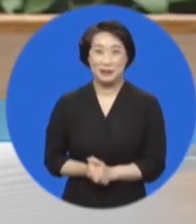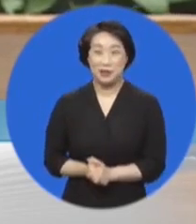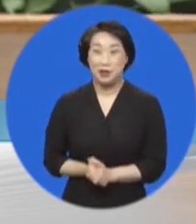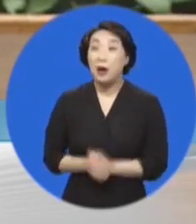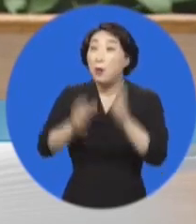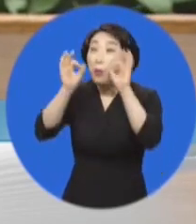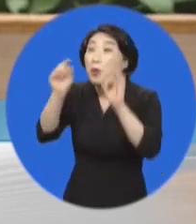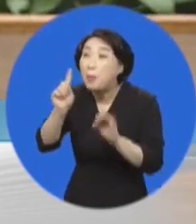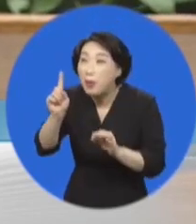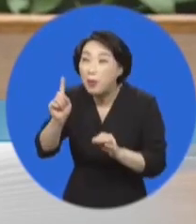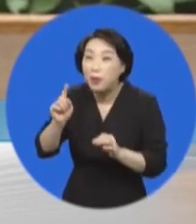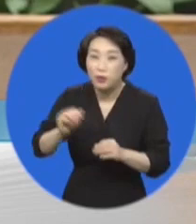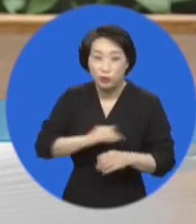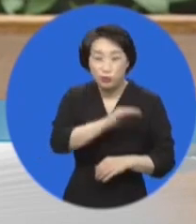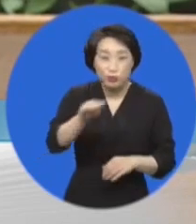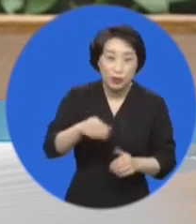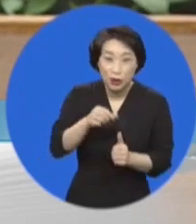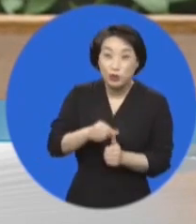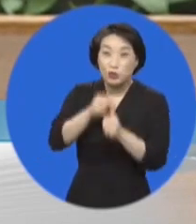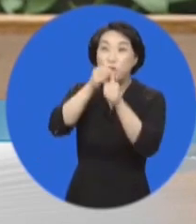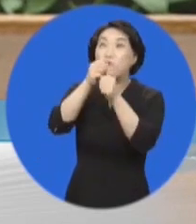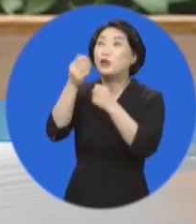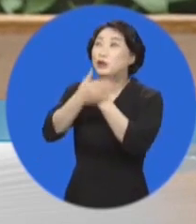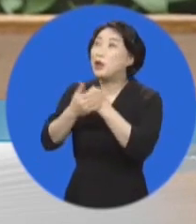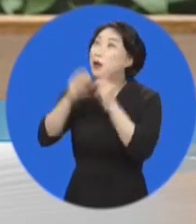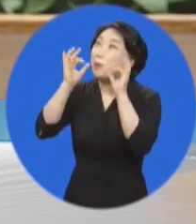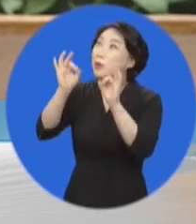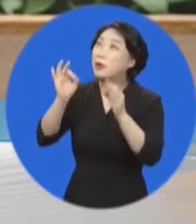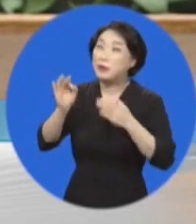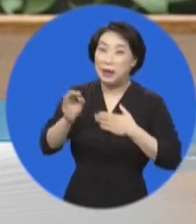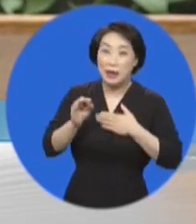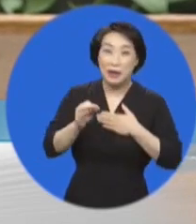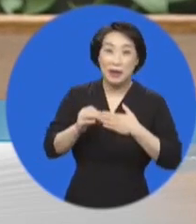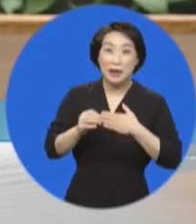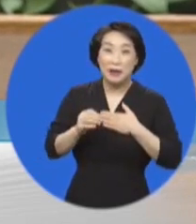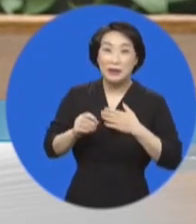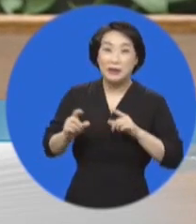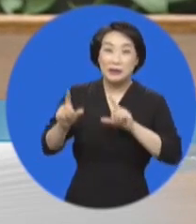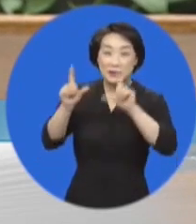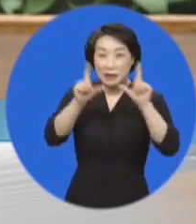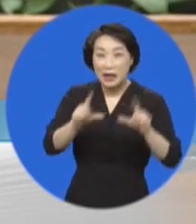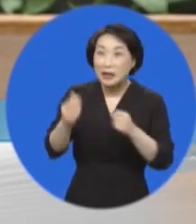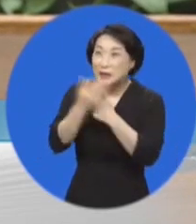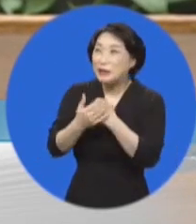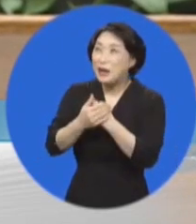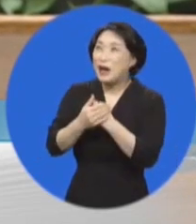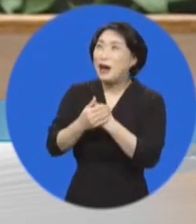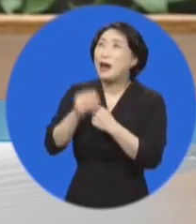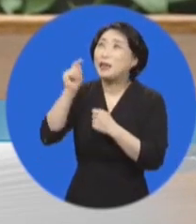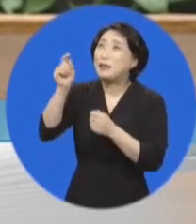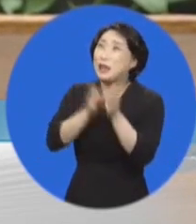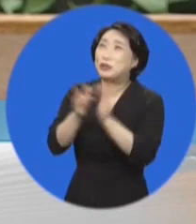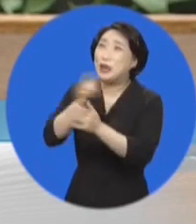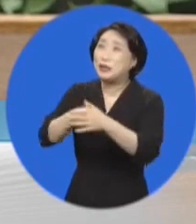뭘 보니까 우리의 구원의 은총, 내가 살 은혜가 그